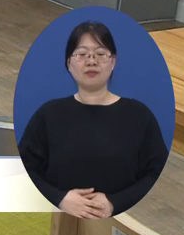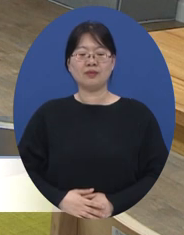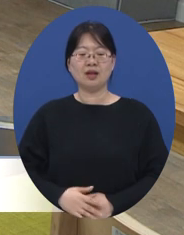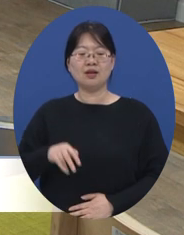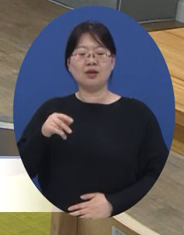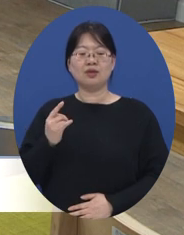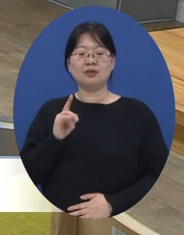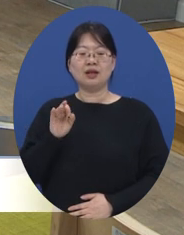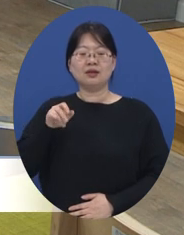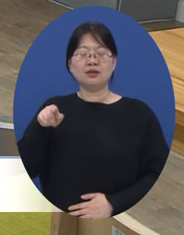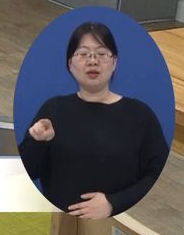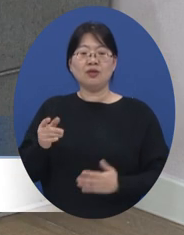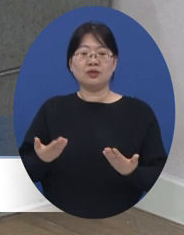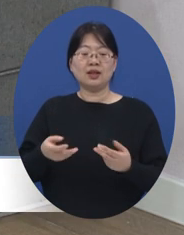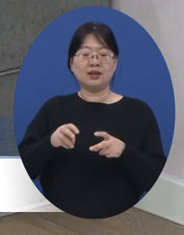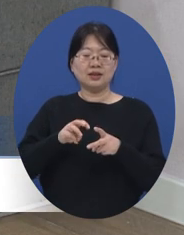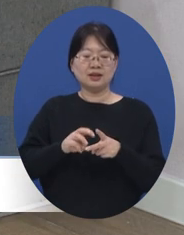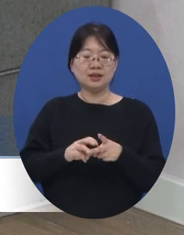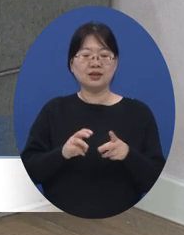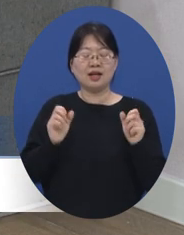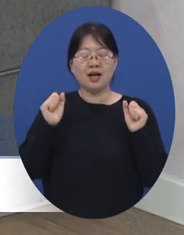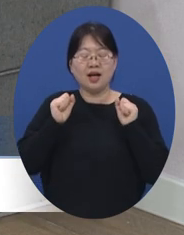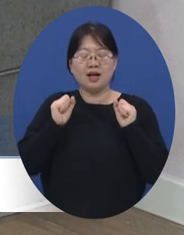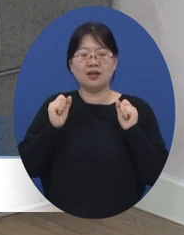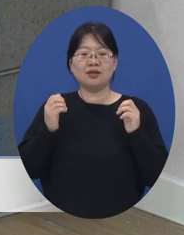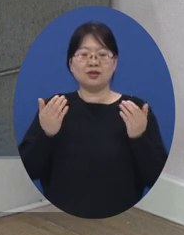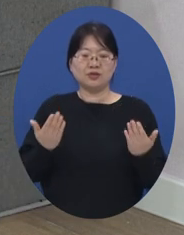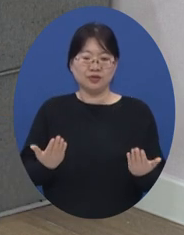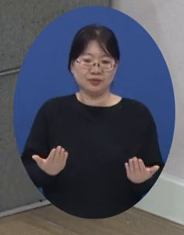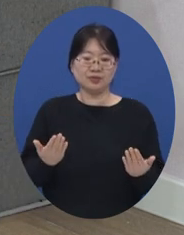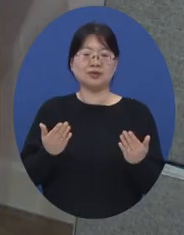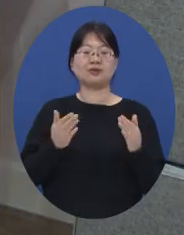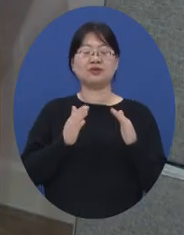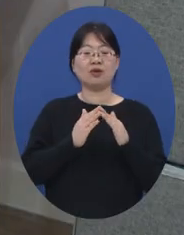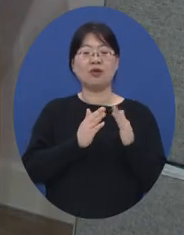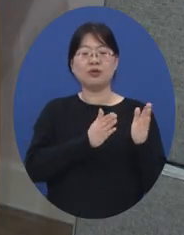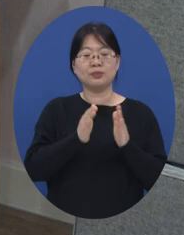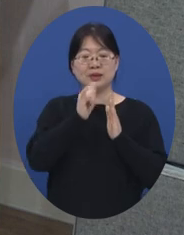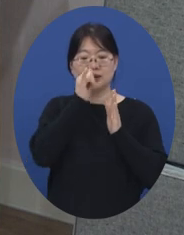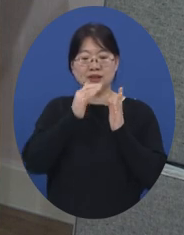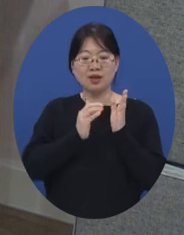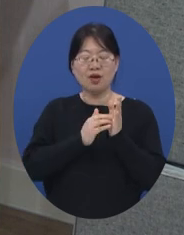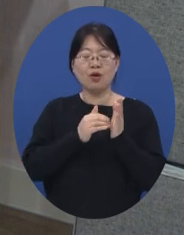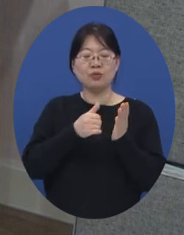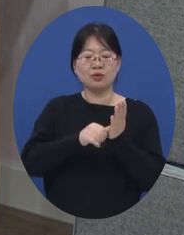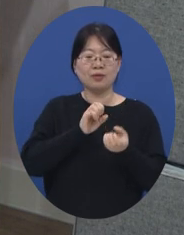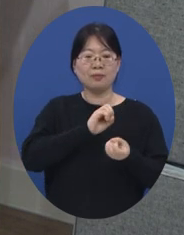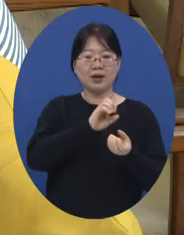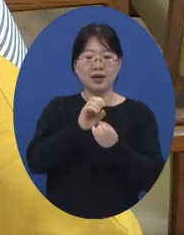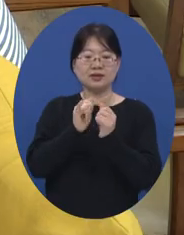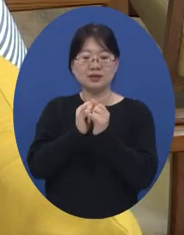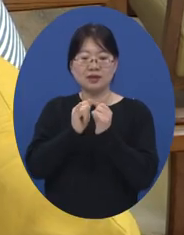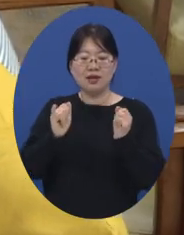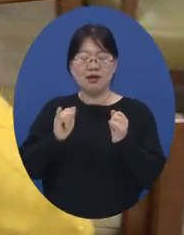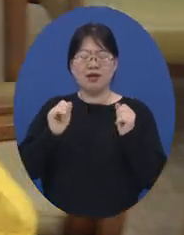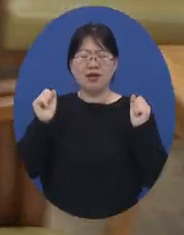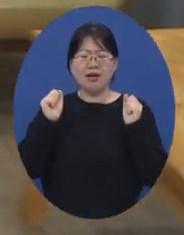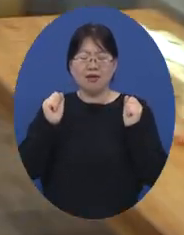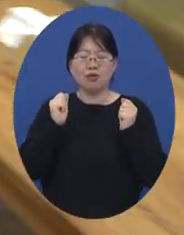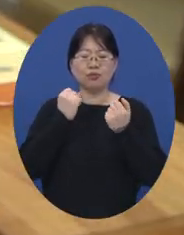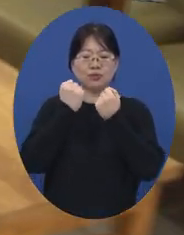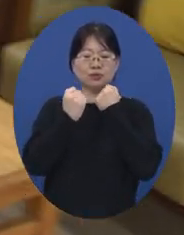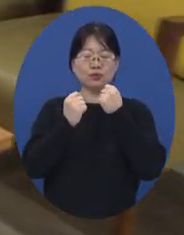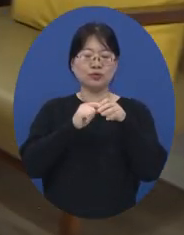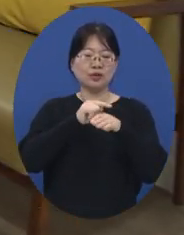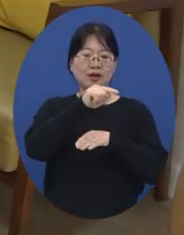소방서 휴게실이 강추위 쉼터로 만들어졌습니다. 집배원과 택배기사, 퀵서비스 기사 등 강추위에도 야외에서 일하는